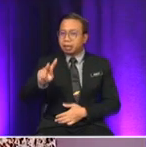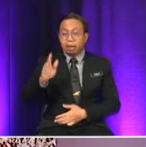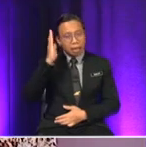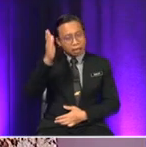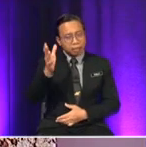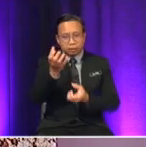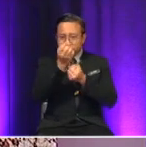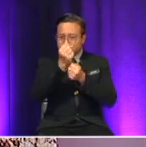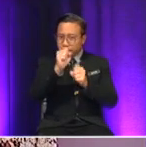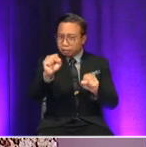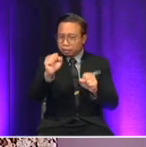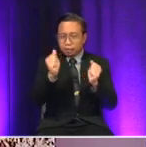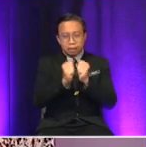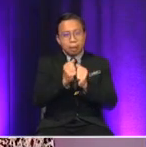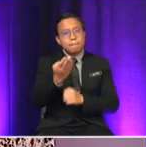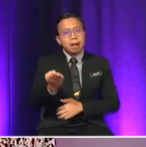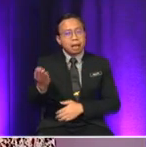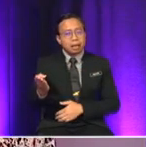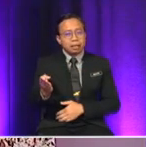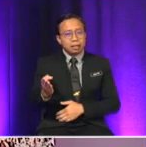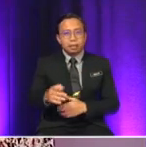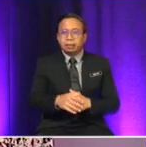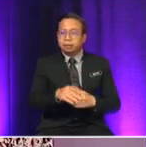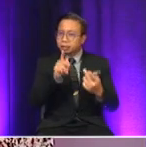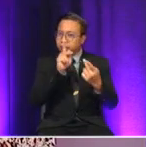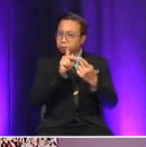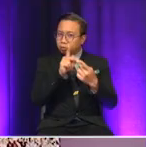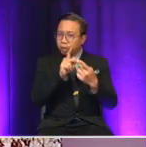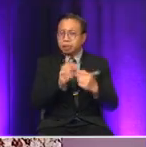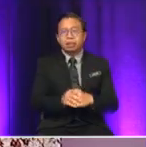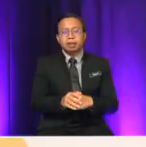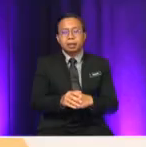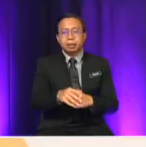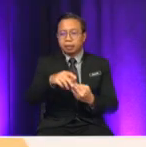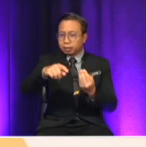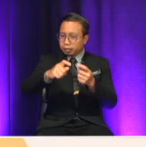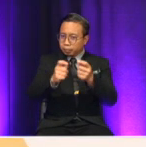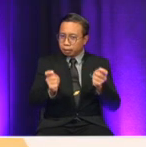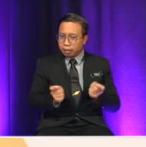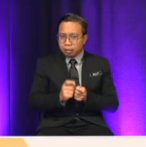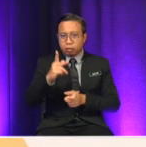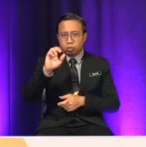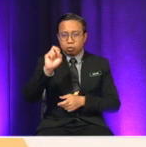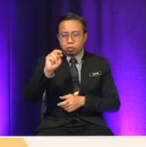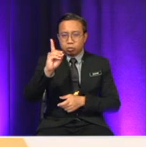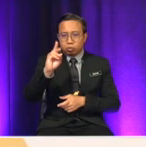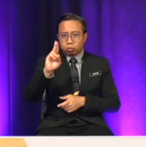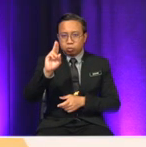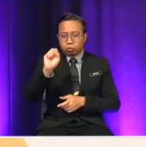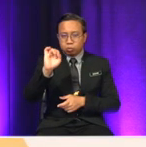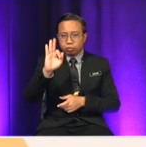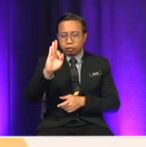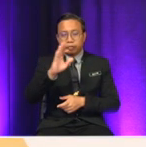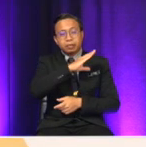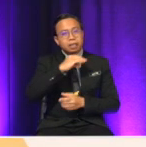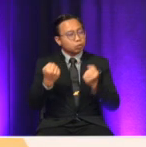disediakan dengan penyediaan bahan yang sesuai, persekitaran yang kondusif dan juga sokongan yang kuat daripada